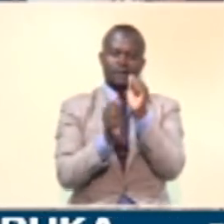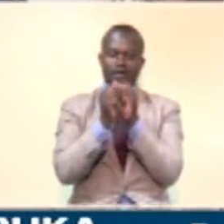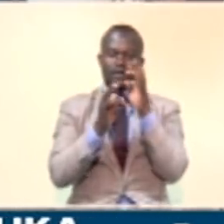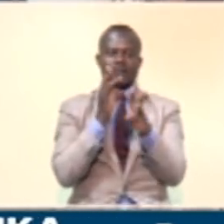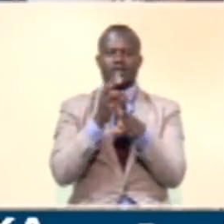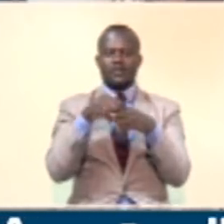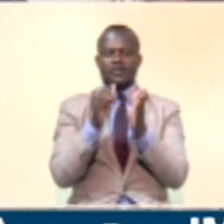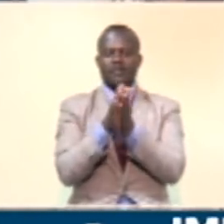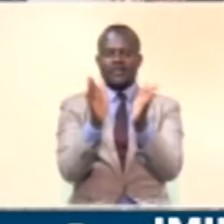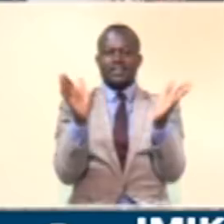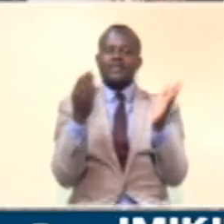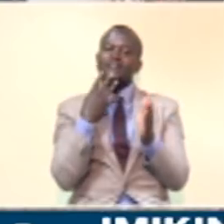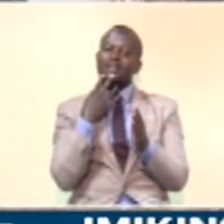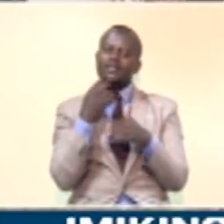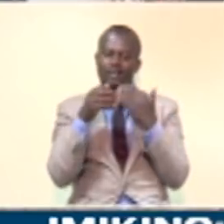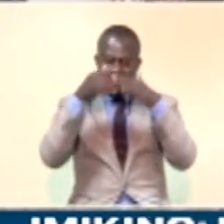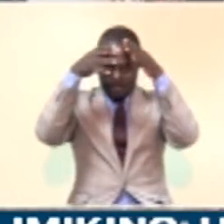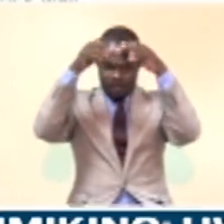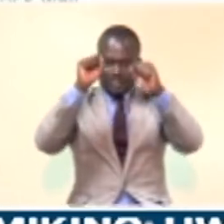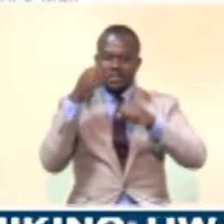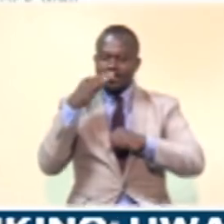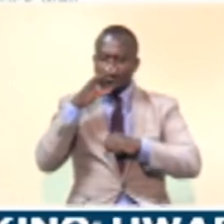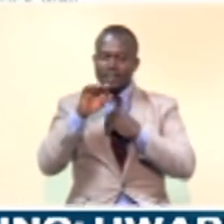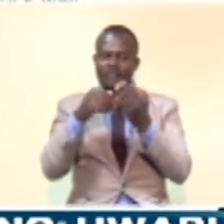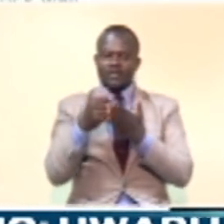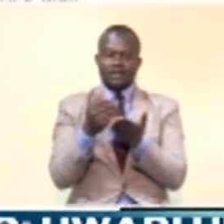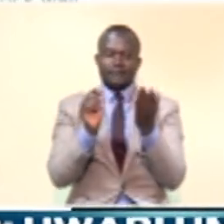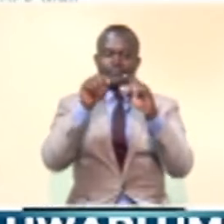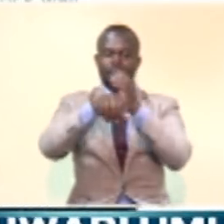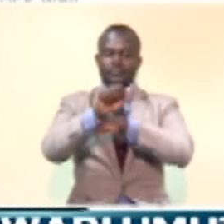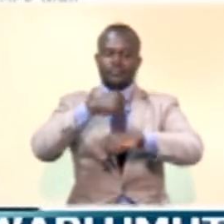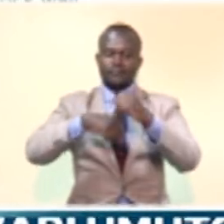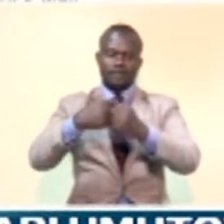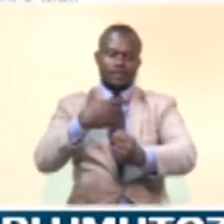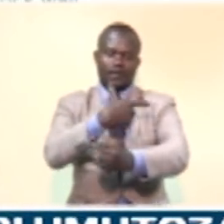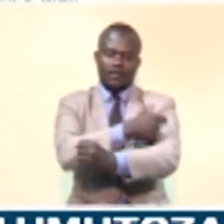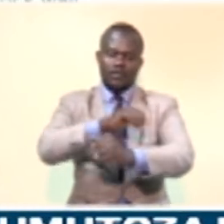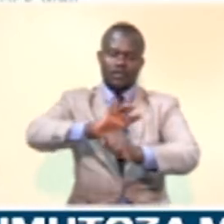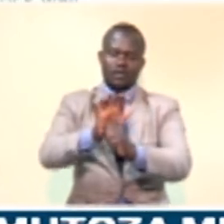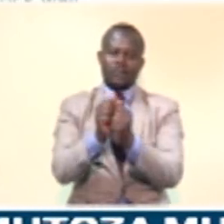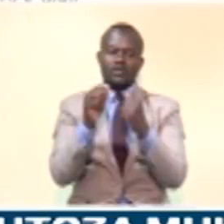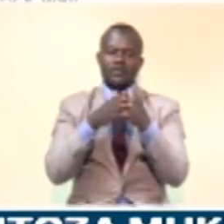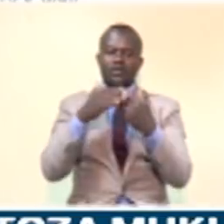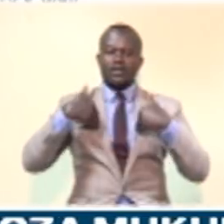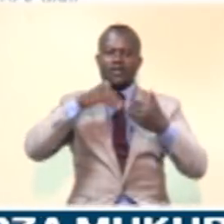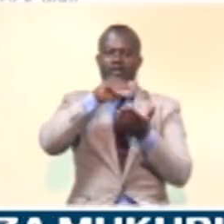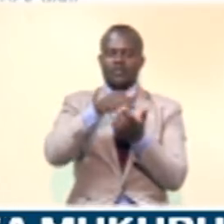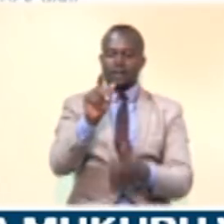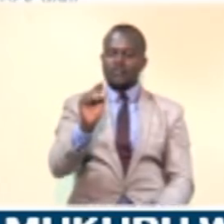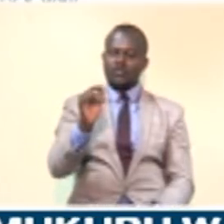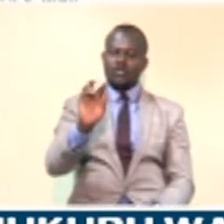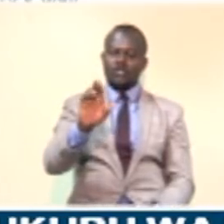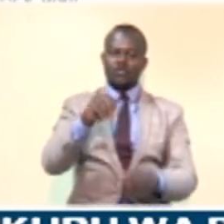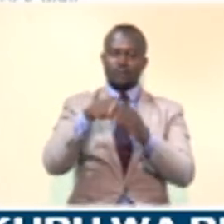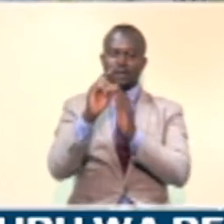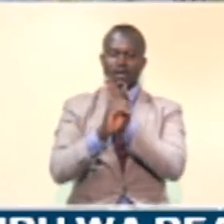muri rusange. Kuri uyu wa kane kandi Perezida w'u Faransa yitabiriye igikorwa cyo gukingira COVID-19 ku kigo nderabuzima cya Kicukiro mu karere